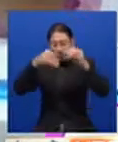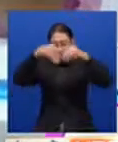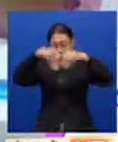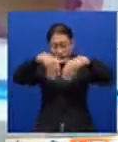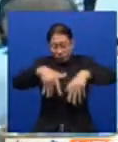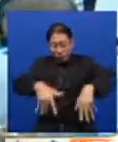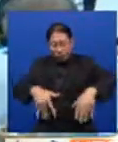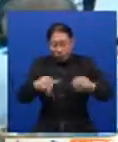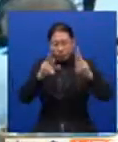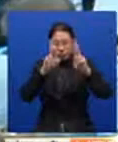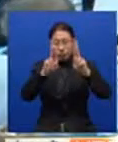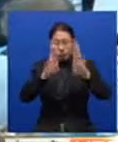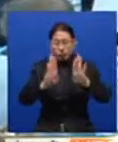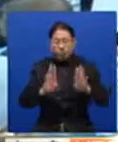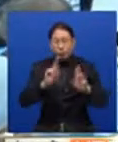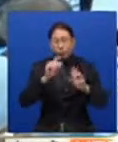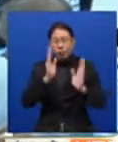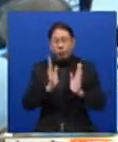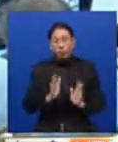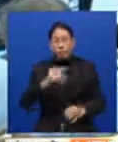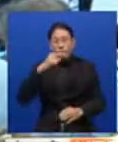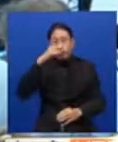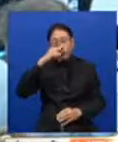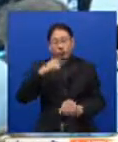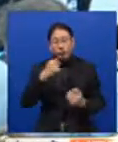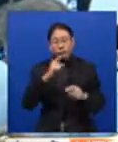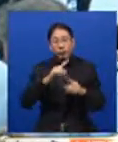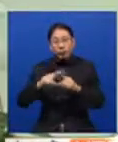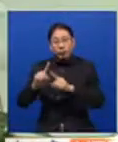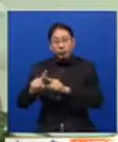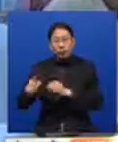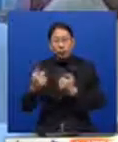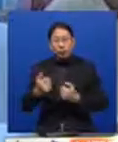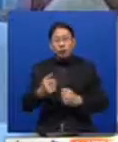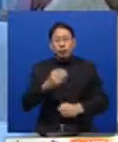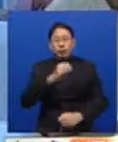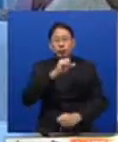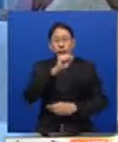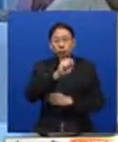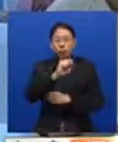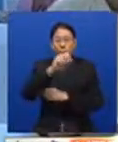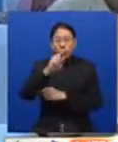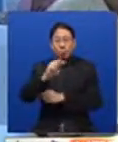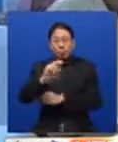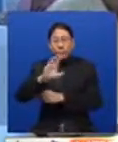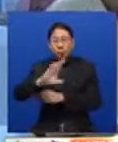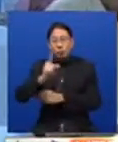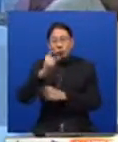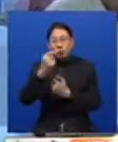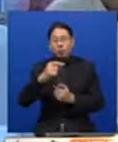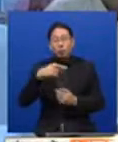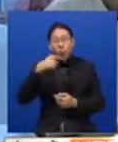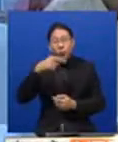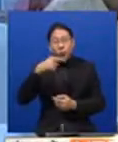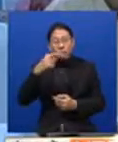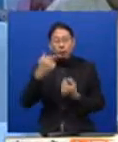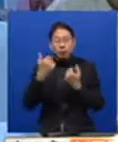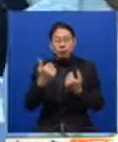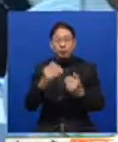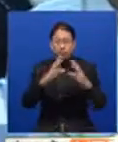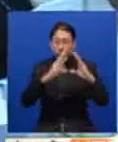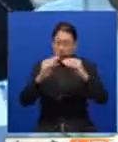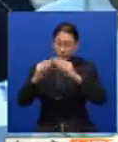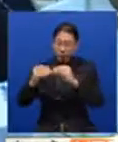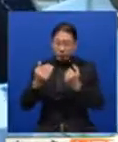ระบบและวัฒนธรรมของคนไทยนายประเสริมชิดพงษ์สมาชิกสภาไปร่วมแห่งชาติจังหวัดสงขลากล่าวว่าการประชุม